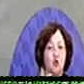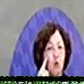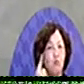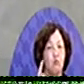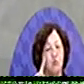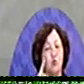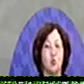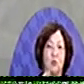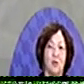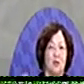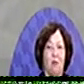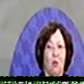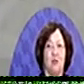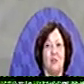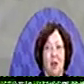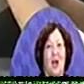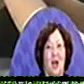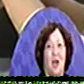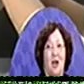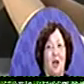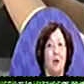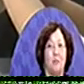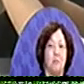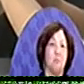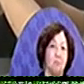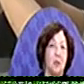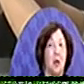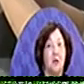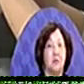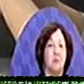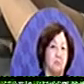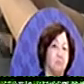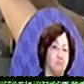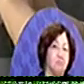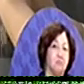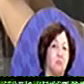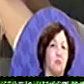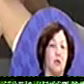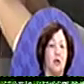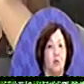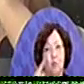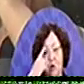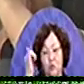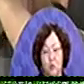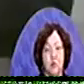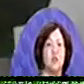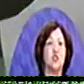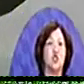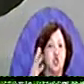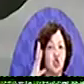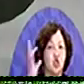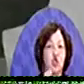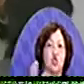дараасаа ингээд нөгөө нэг оскерш болохоор давтагдах байх л да. Лувсан Ондон сан монголчуудыг соён гэгэрүүлэх их үйлсэд өөрсдийн хувь нэмрээ оруулсаар